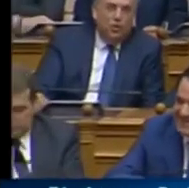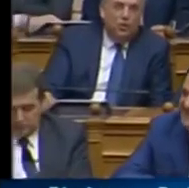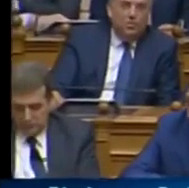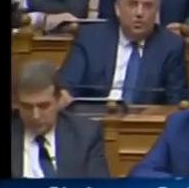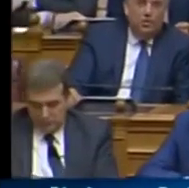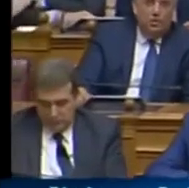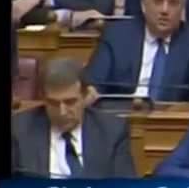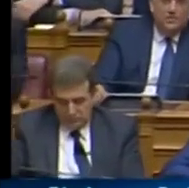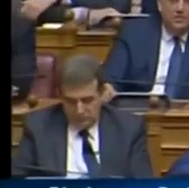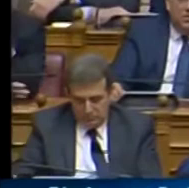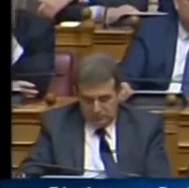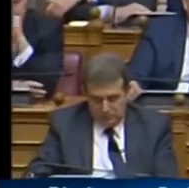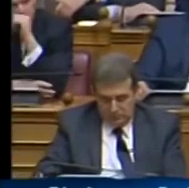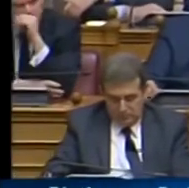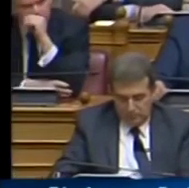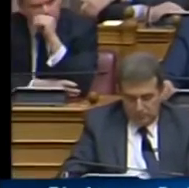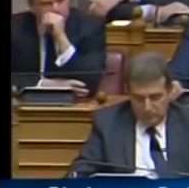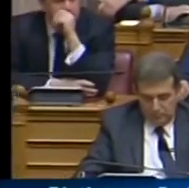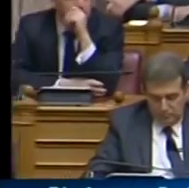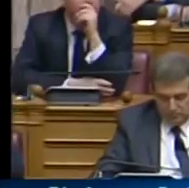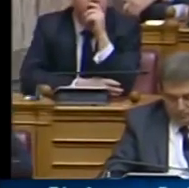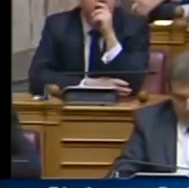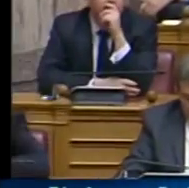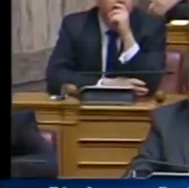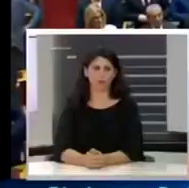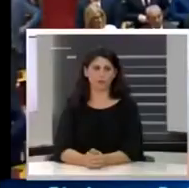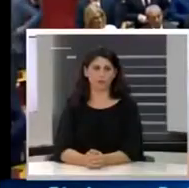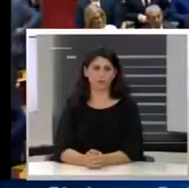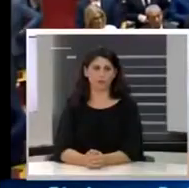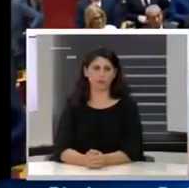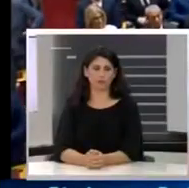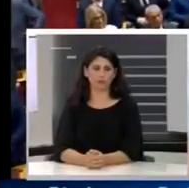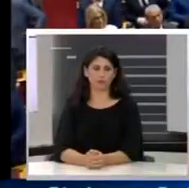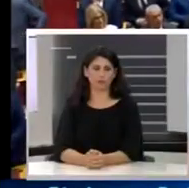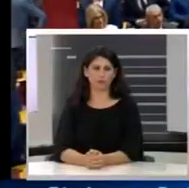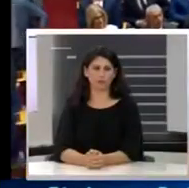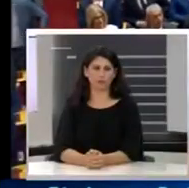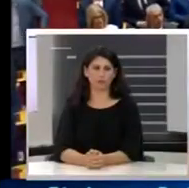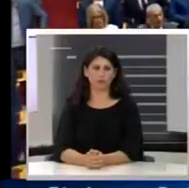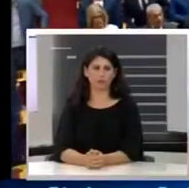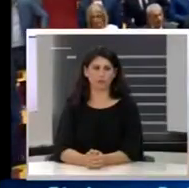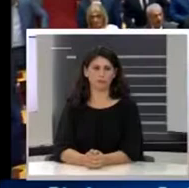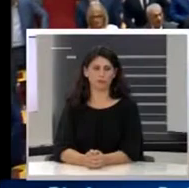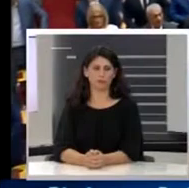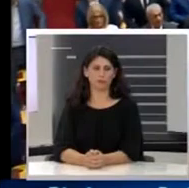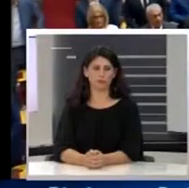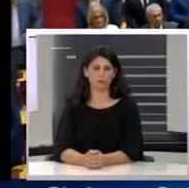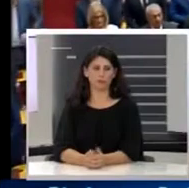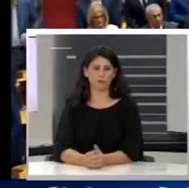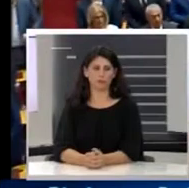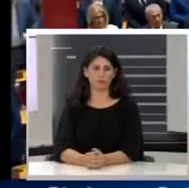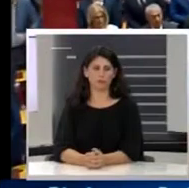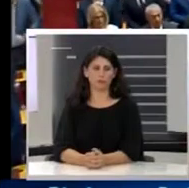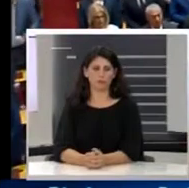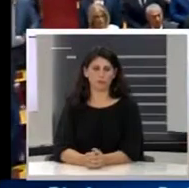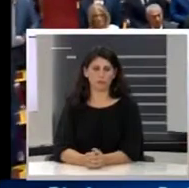Μάλιστα, ο πρόεδρος του ΣΥΡΙΖΑ, Αλέξης Τσίπρας, άσκησε ολομέτωπη επίθεση στην κυβέρνηση, στον Άδωνη Γεωργιάδη και στον κεντρικό τραπεζίτη Γιάννη Στουρνάρα, κάνοντας